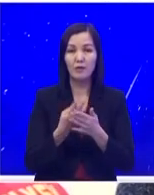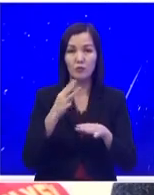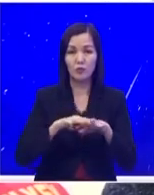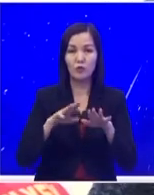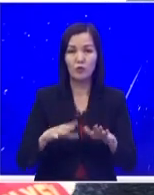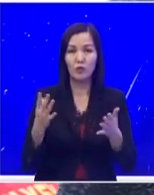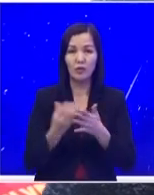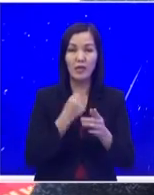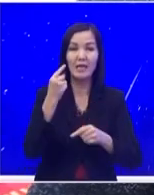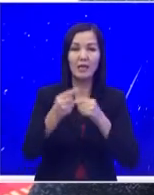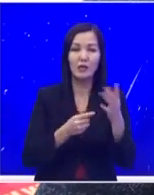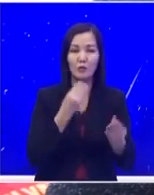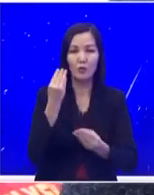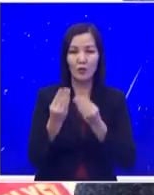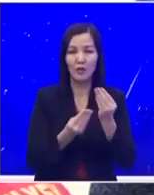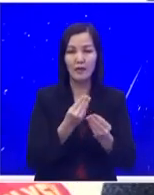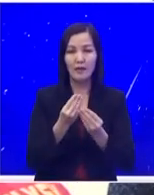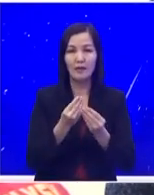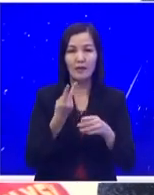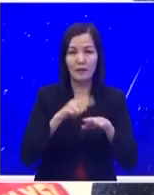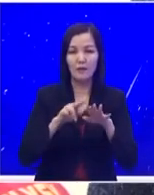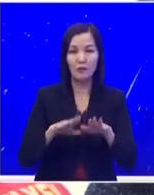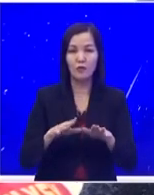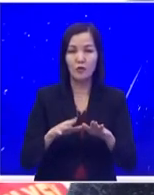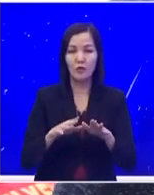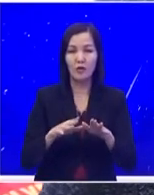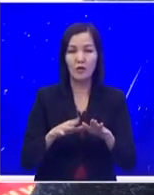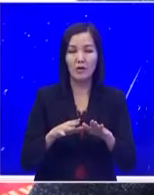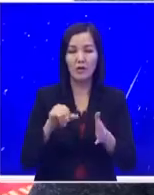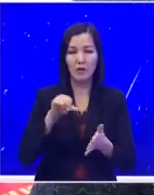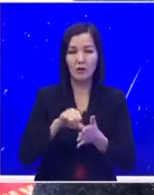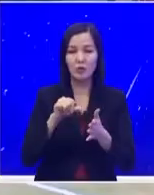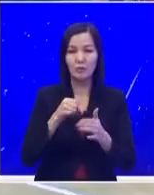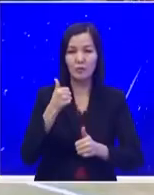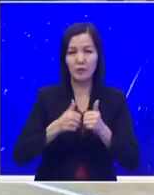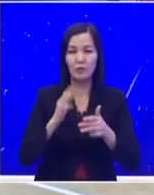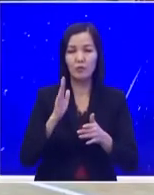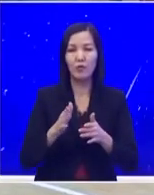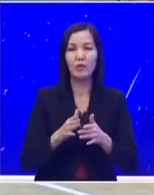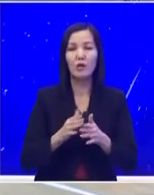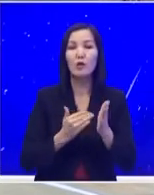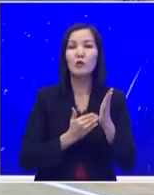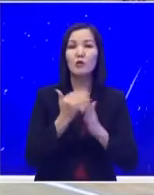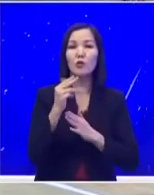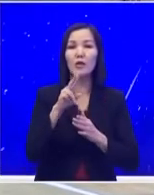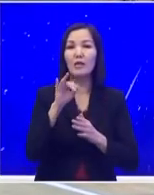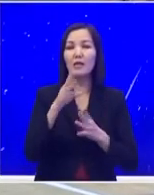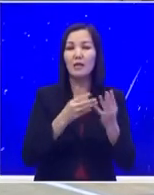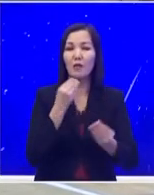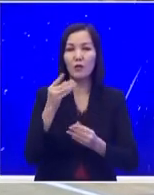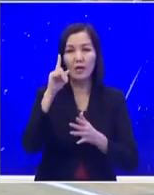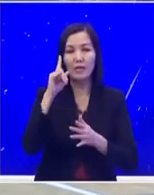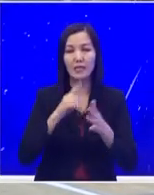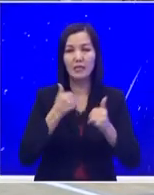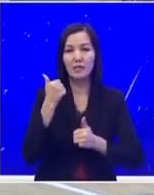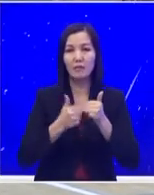көрініп, келесі турда екінші орынға да таласуға болады, енді ондай мүмкіншілік бар. Жоғары лига командалары арасындағы Қазақстан